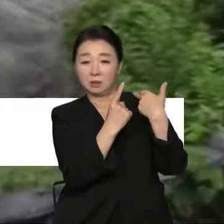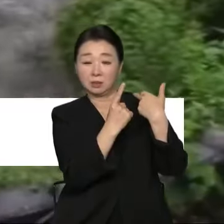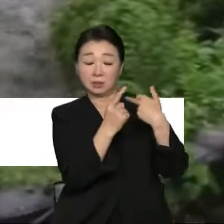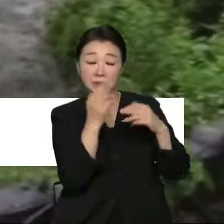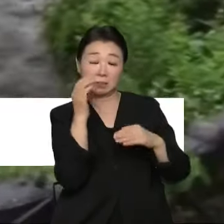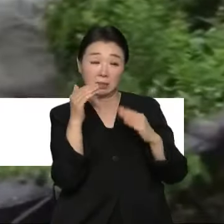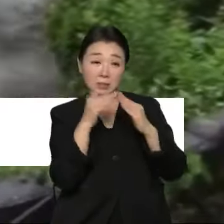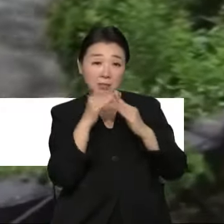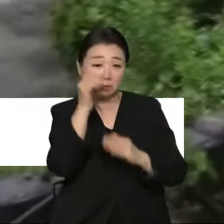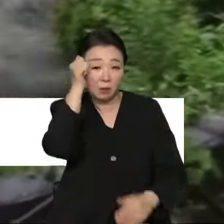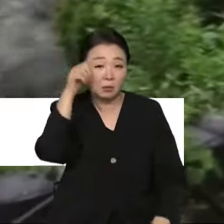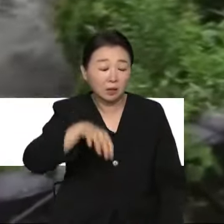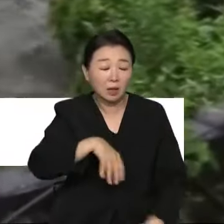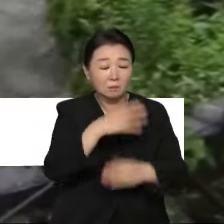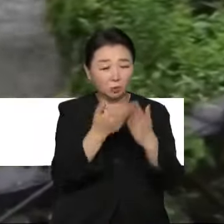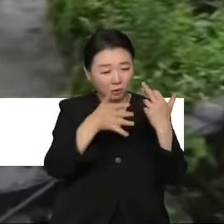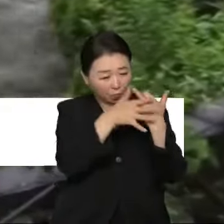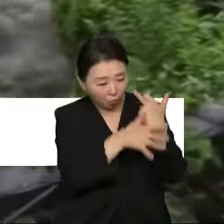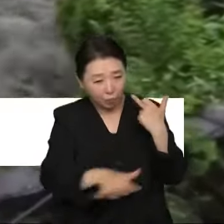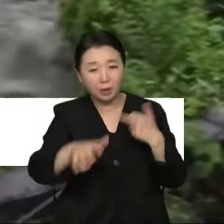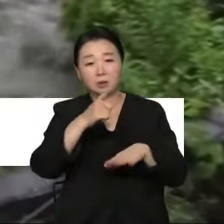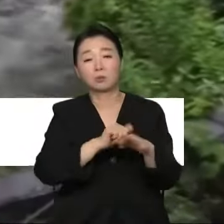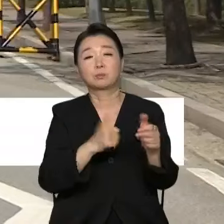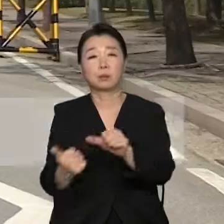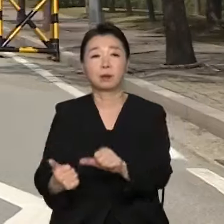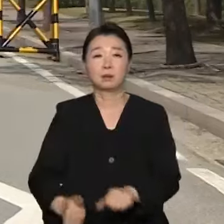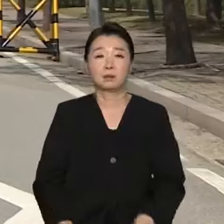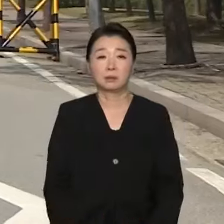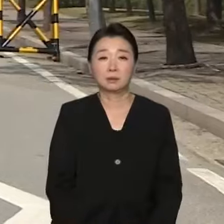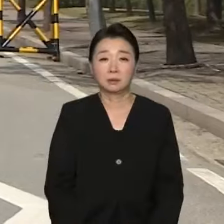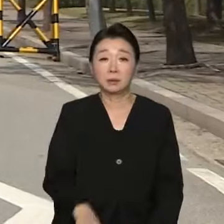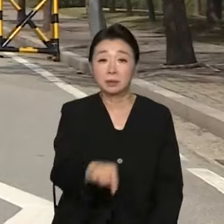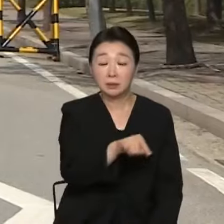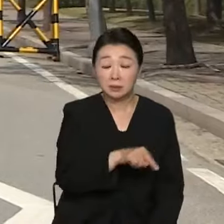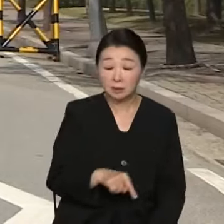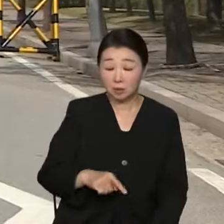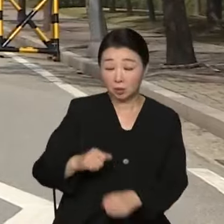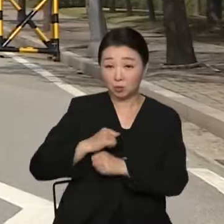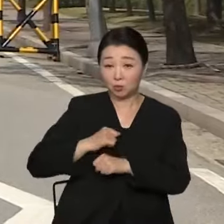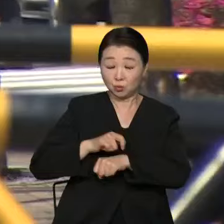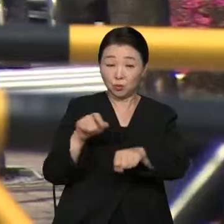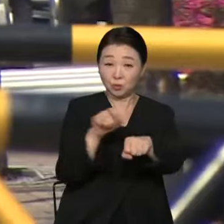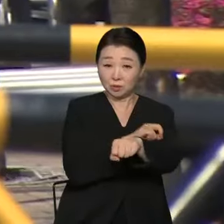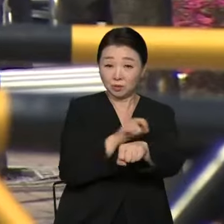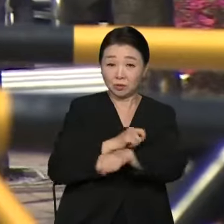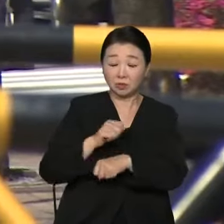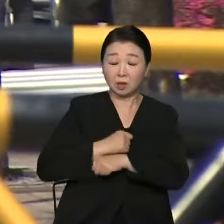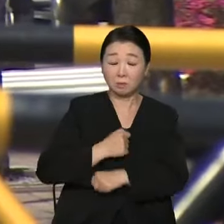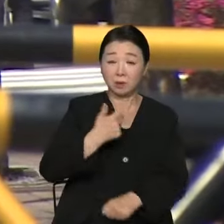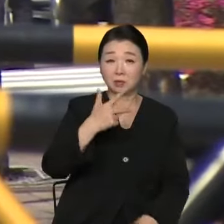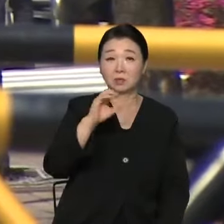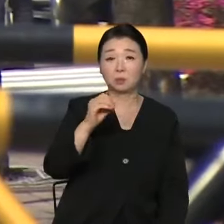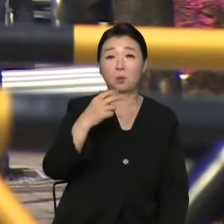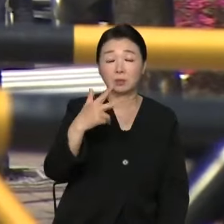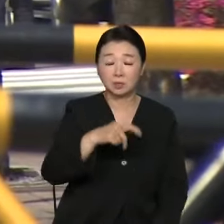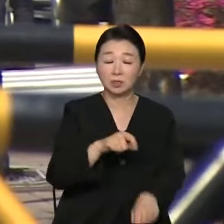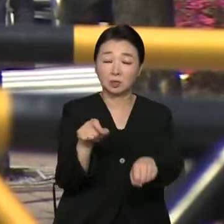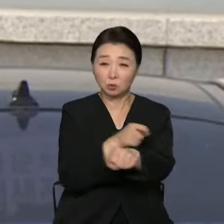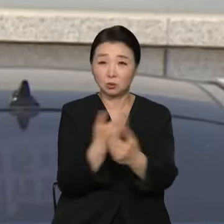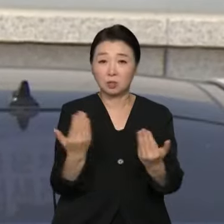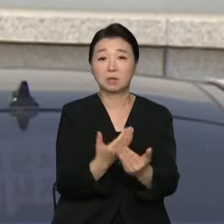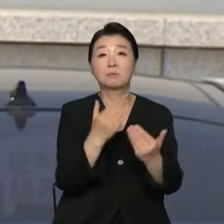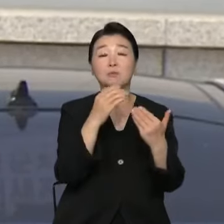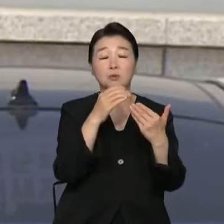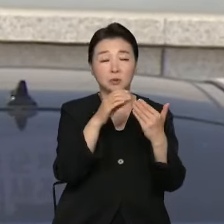숙소가 산사태에 휩쓸리면서 목숨을 잃었습니다 이들은 특수전 사령부 707 특수임무단 부사관 출신